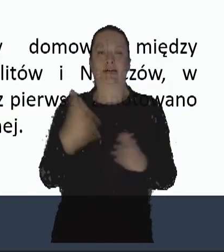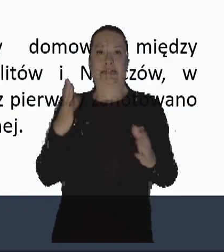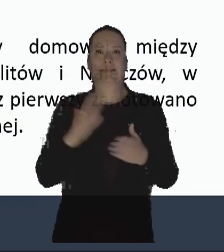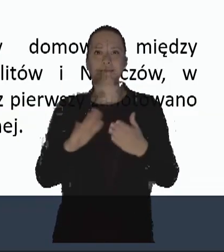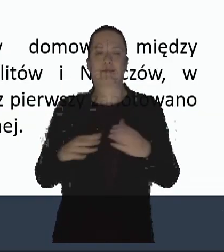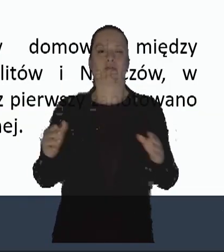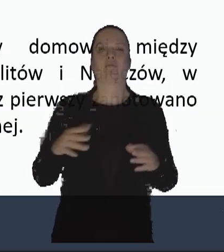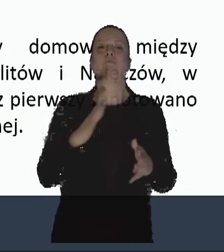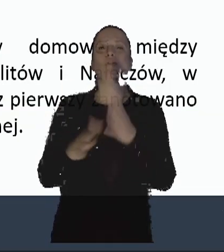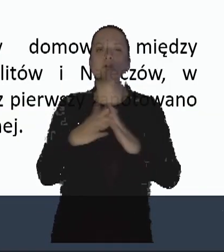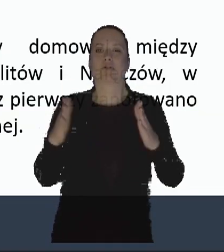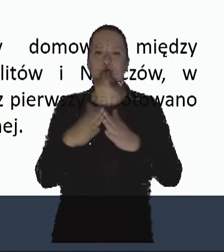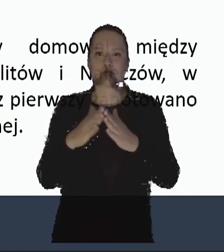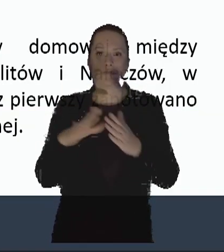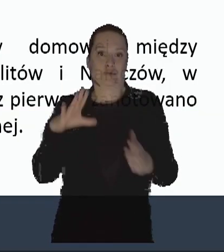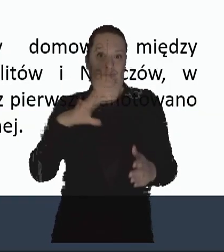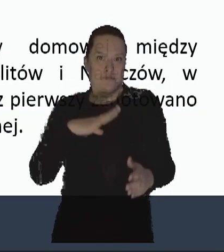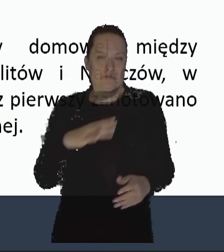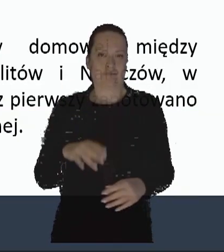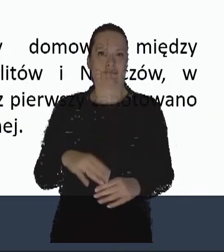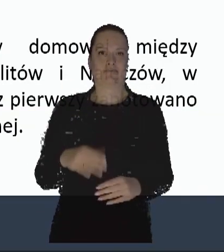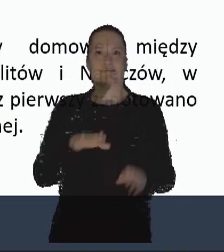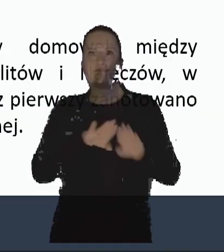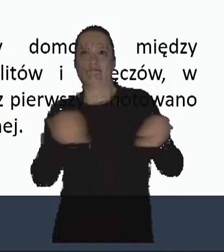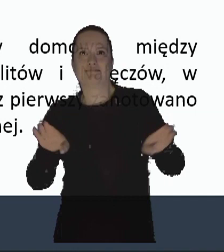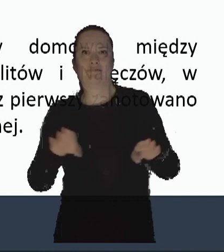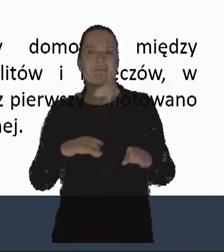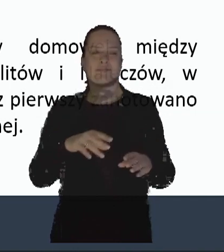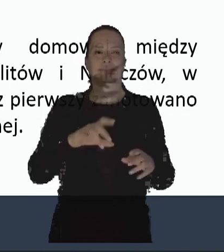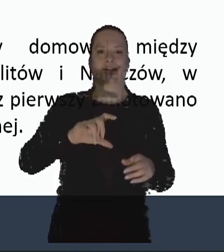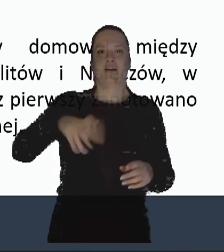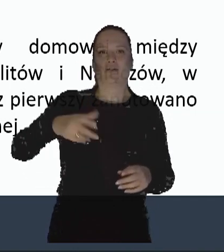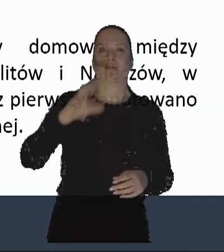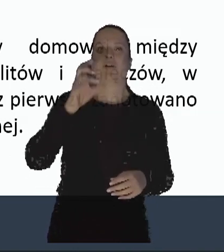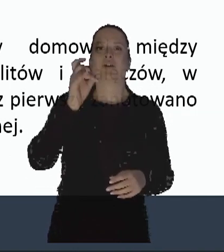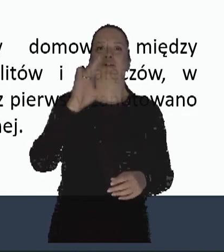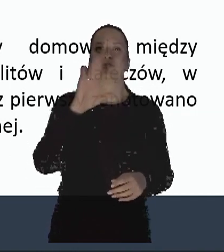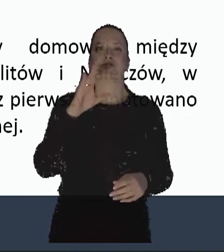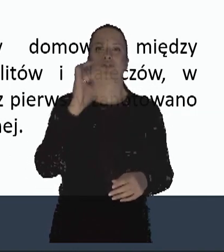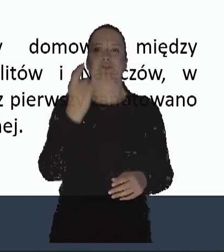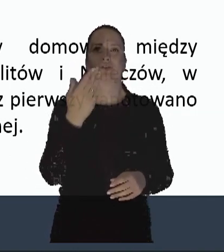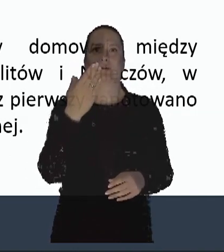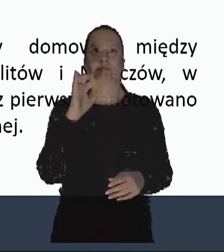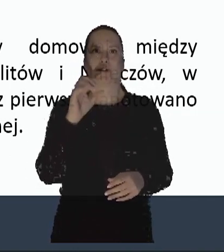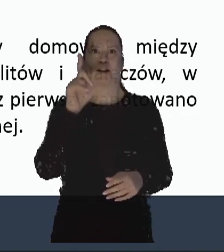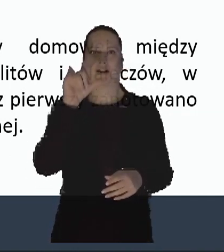podczas wojny domowej to się stało między rodami Grzymalitów i Nałęczowów. W